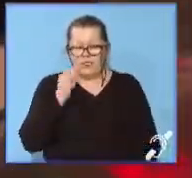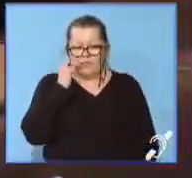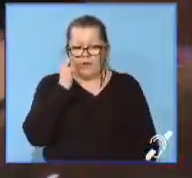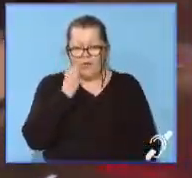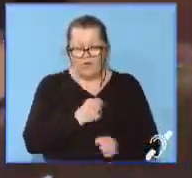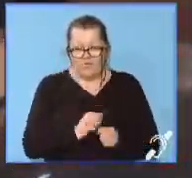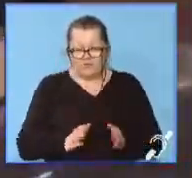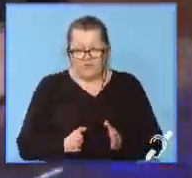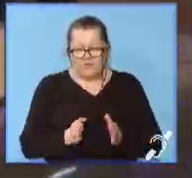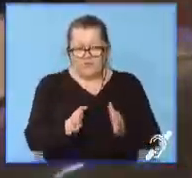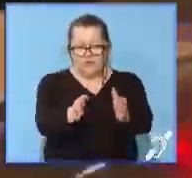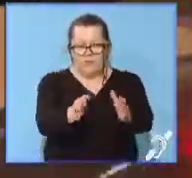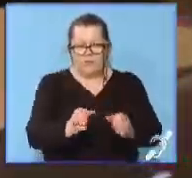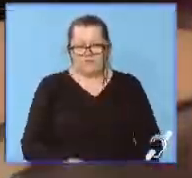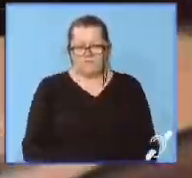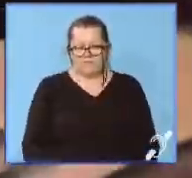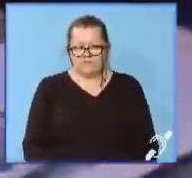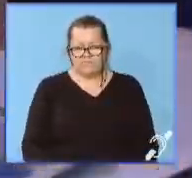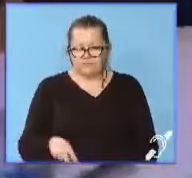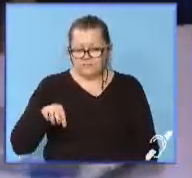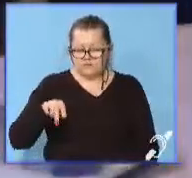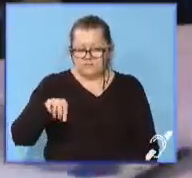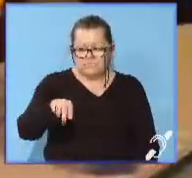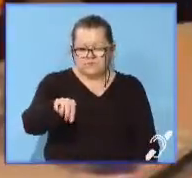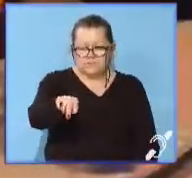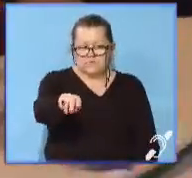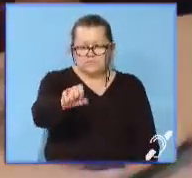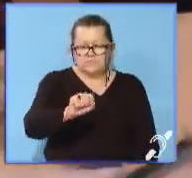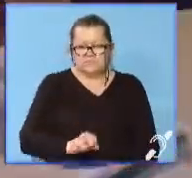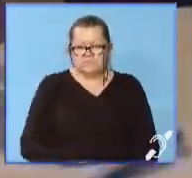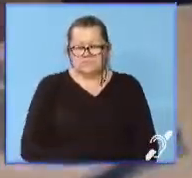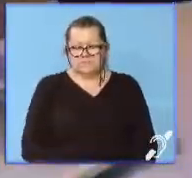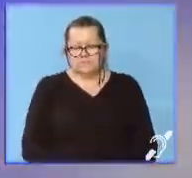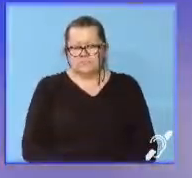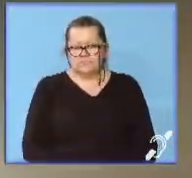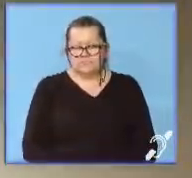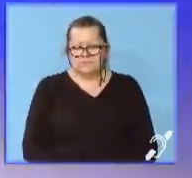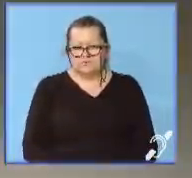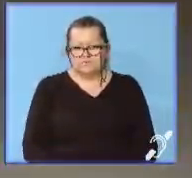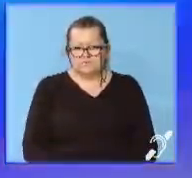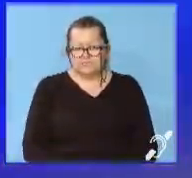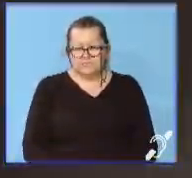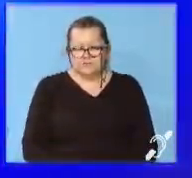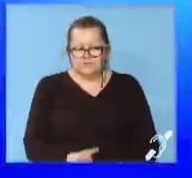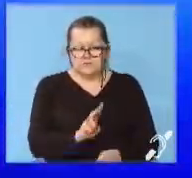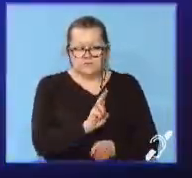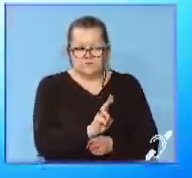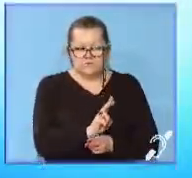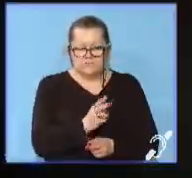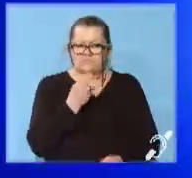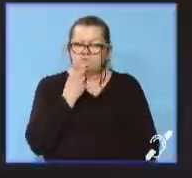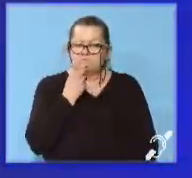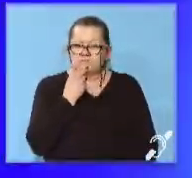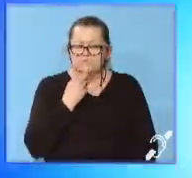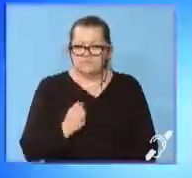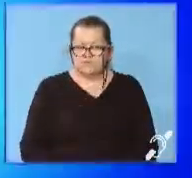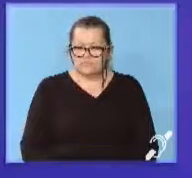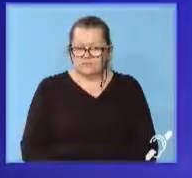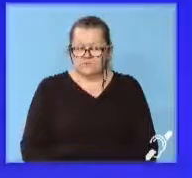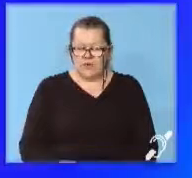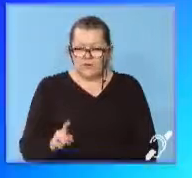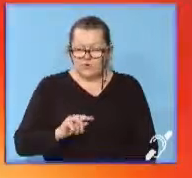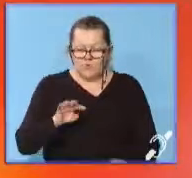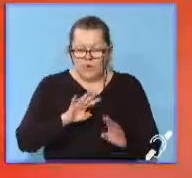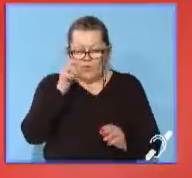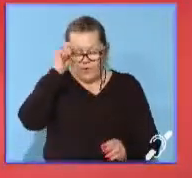format coloane uriașe de vehicule și s au deplasat pe arterele principale ale municipiului deși au fost autorizați de Forțele de ordine unii au încălcat